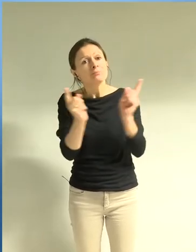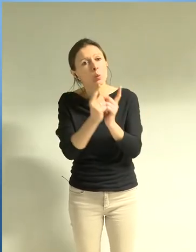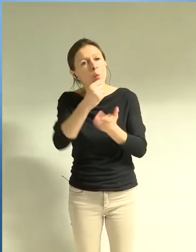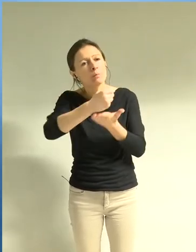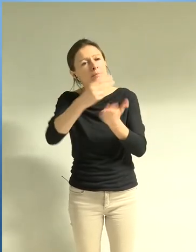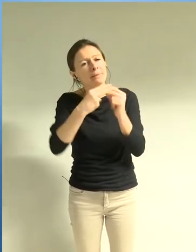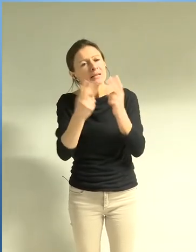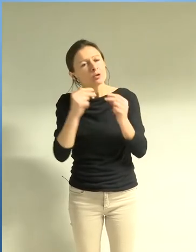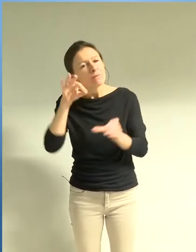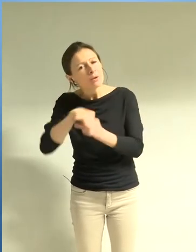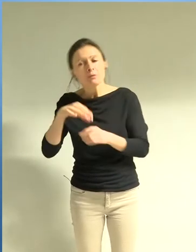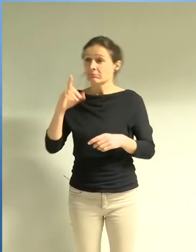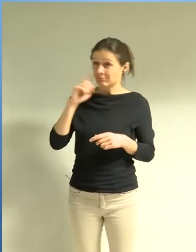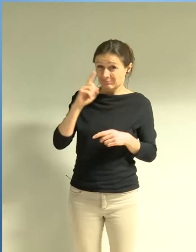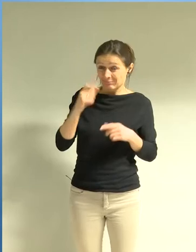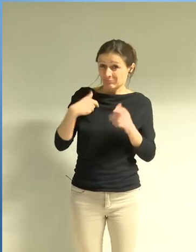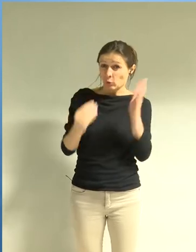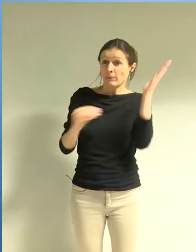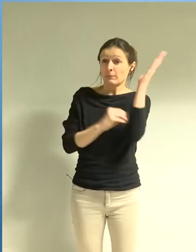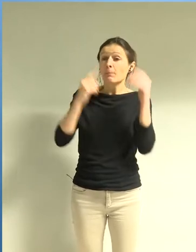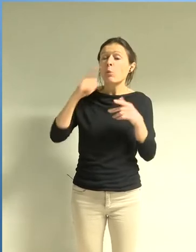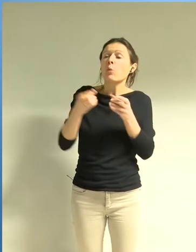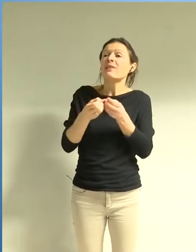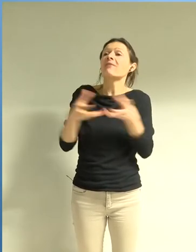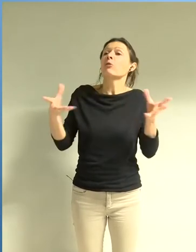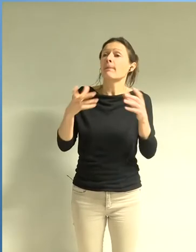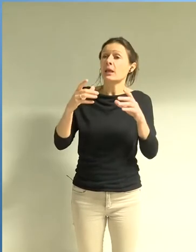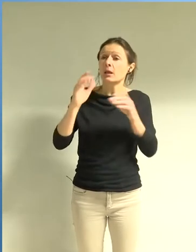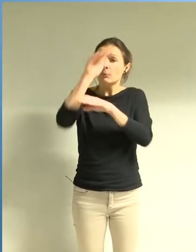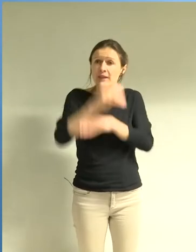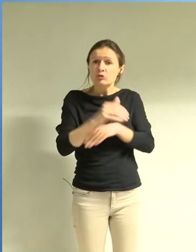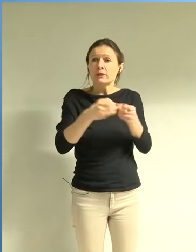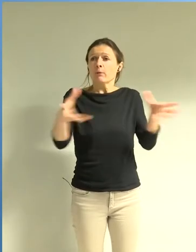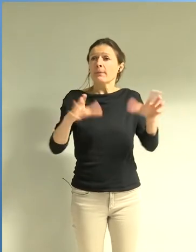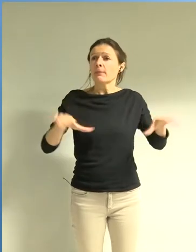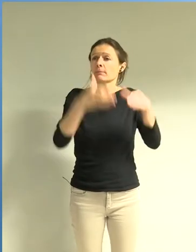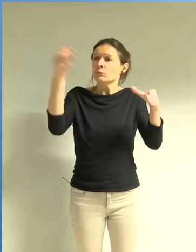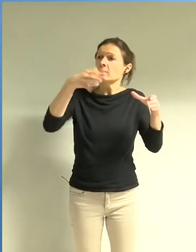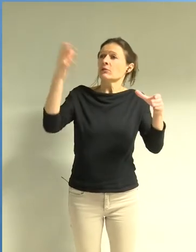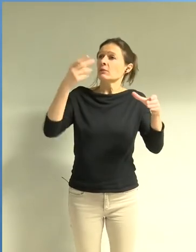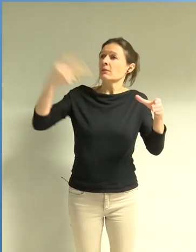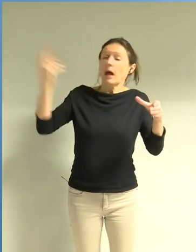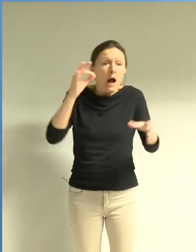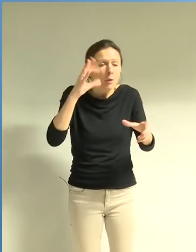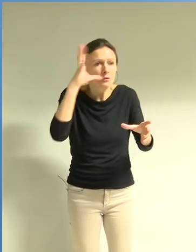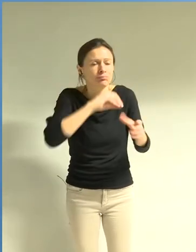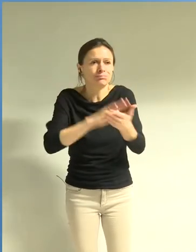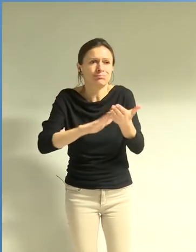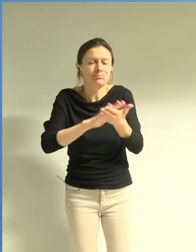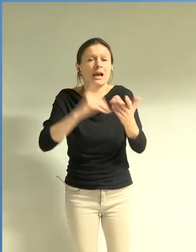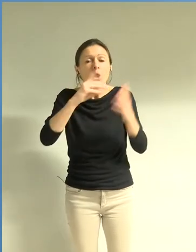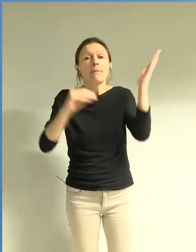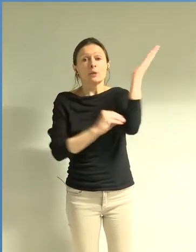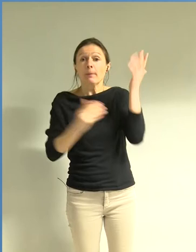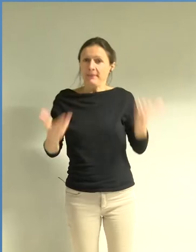de de développer le parc nucléaire national ah oui pardon j'oubliais alors je vais donc cet amendement aux